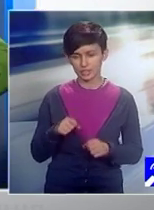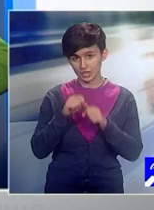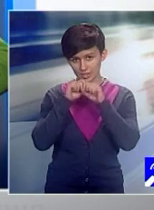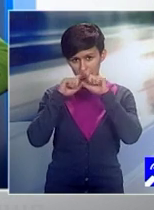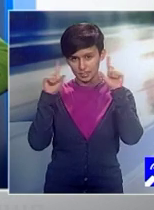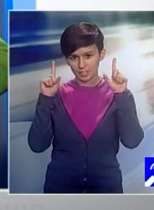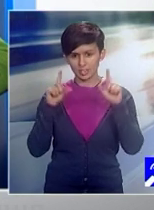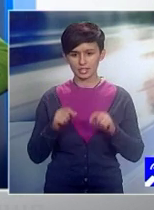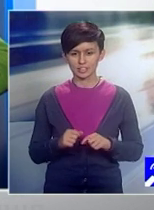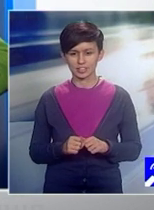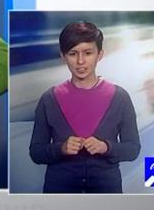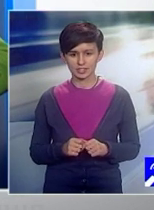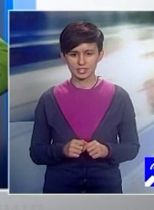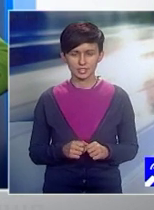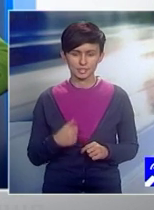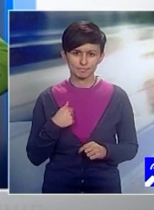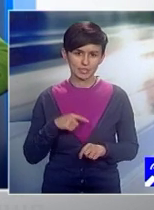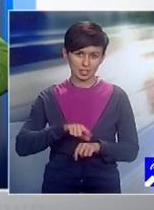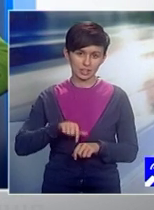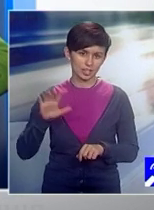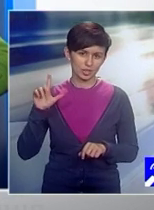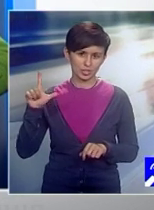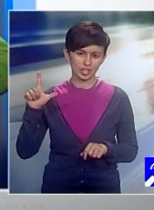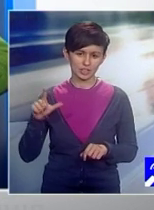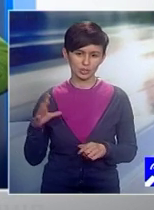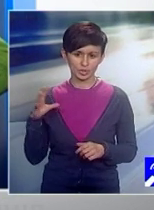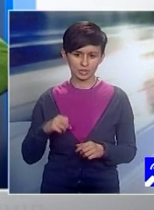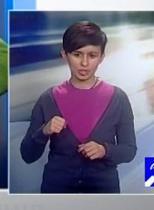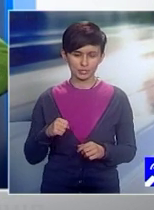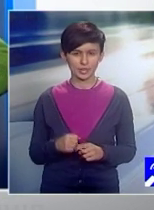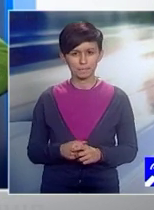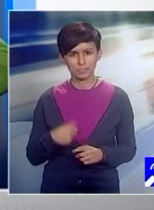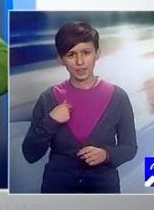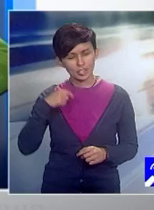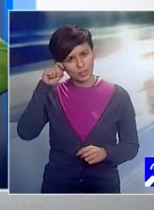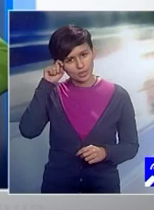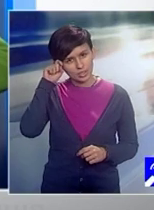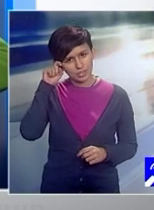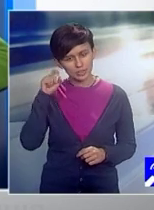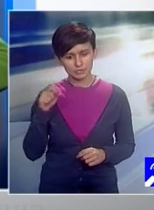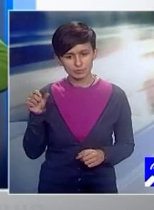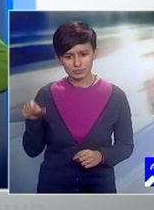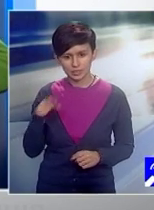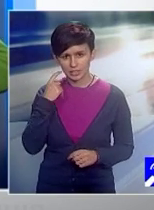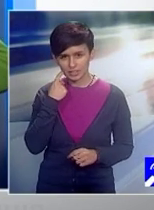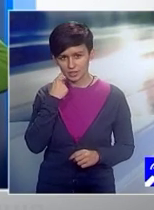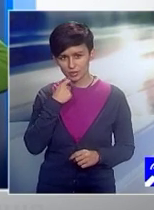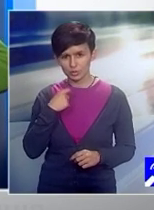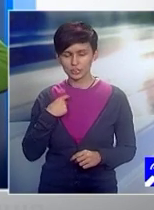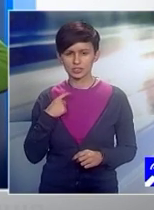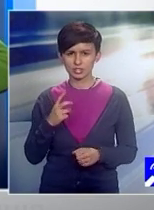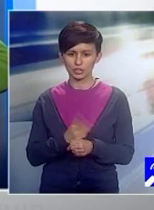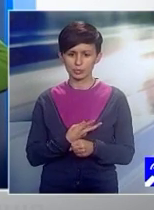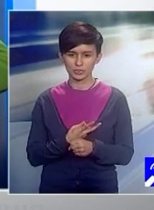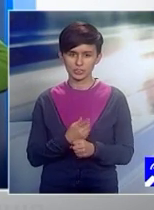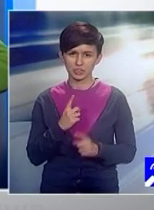Cum am început să mă trezesc acolo, da. Nu, aici în Cluj tot timpul sunt obișnuită, dacă mi-e foame, mă duc la un chioșc sau